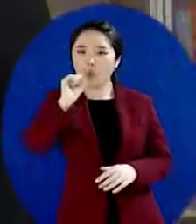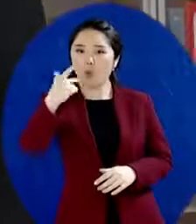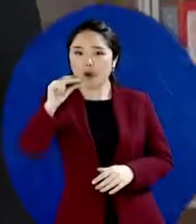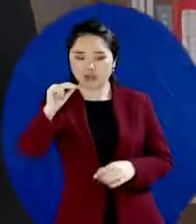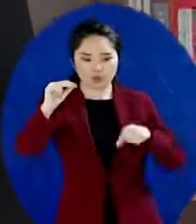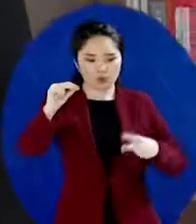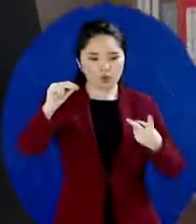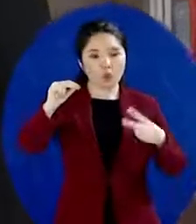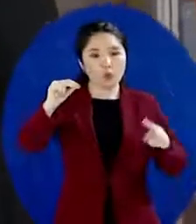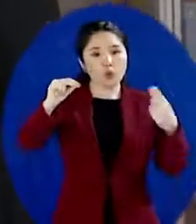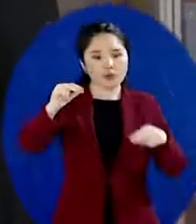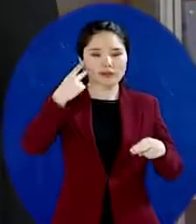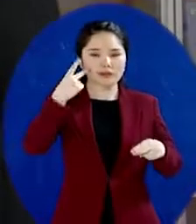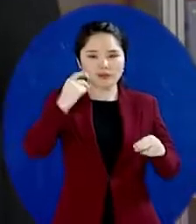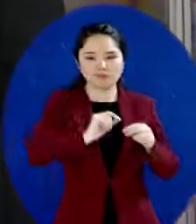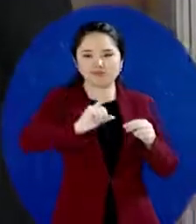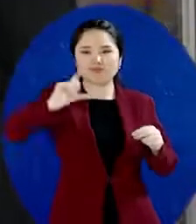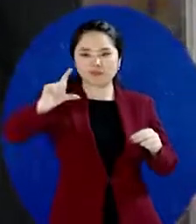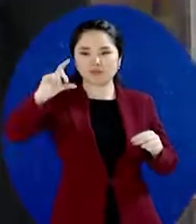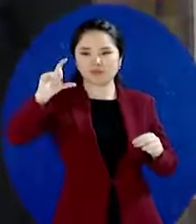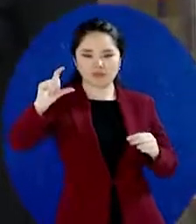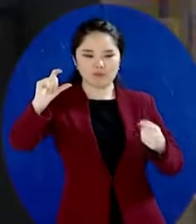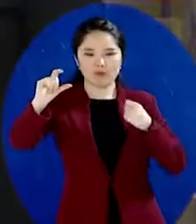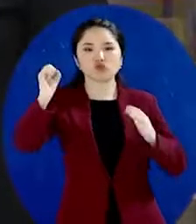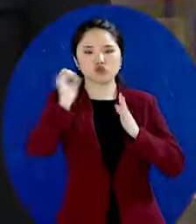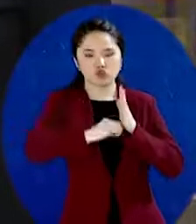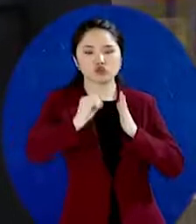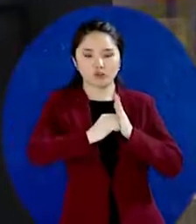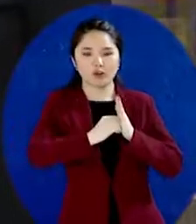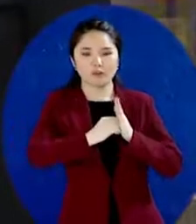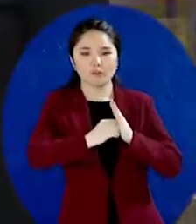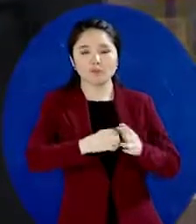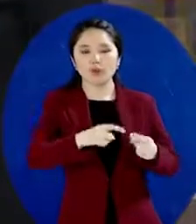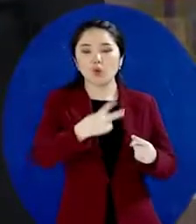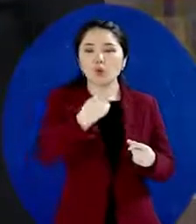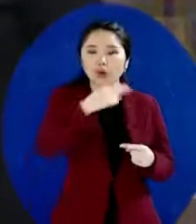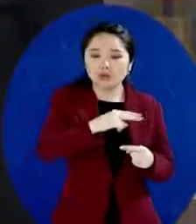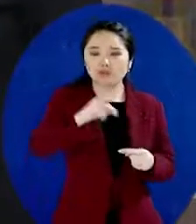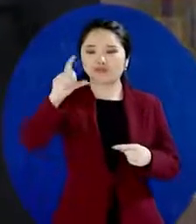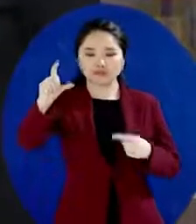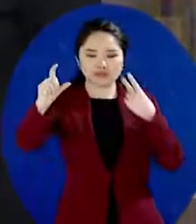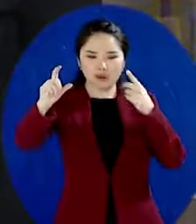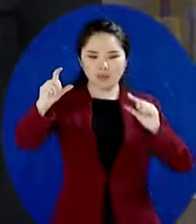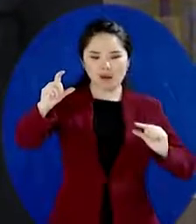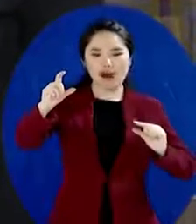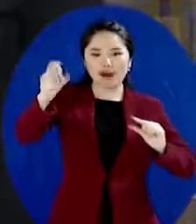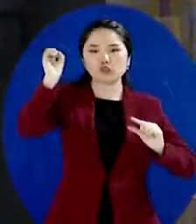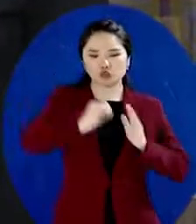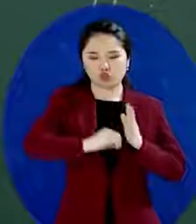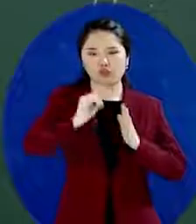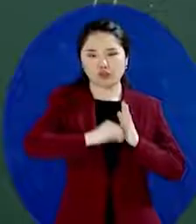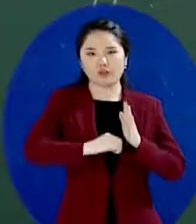нь үлдэгдлээсээ ямагт их байна. Өөрөөр хэлбэл үлдэгдэл нь хуваагчаасаа бага байдığım байна.